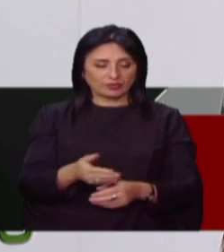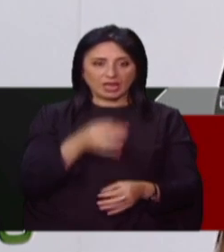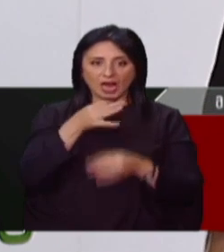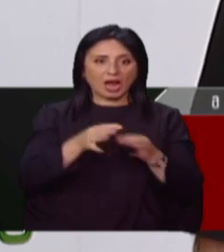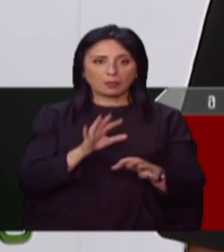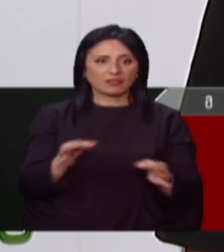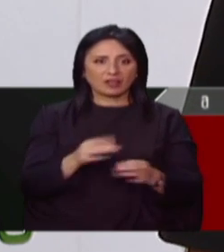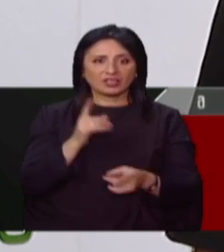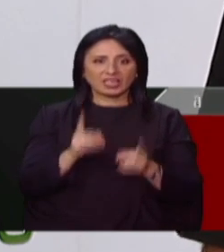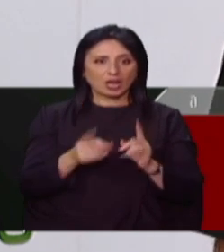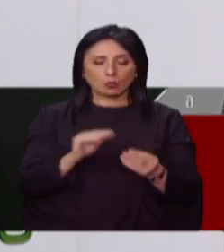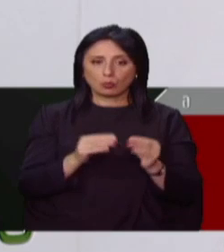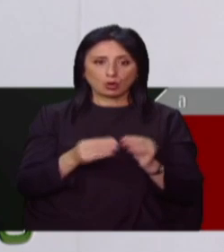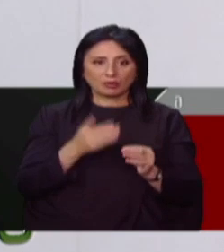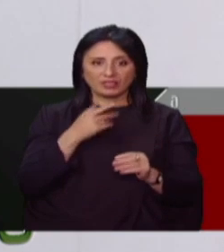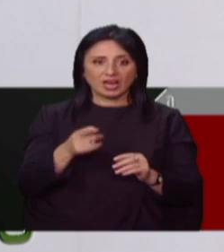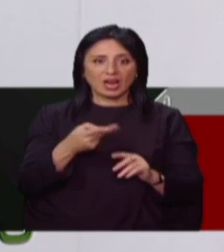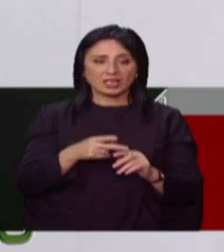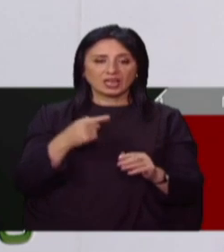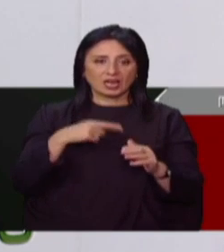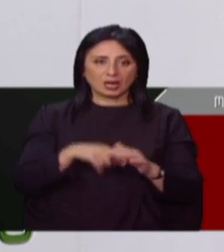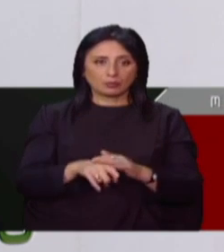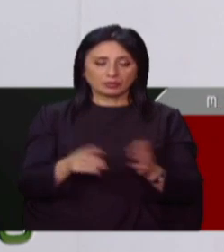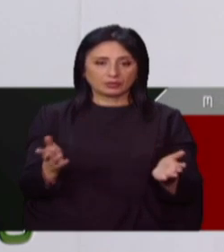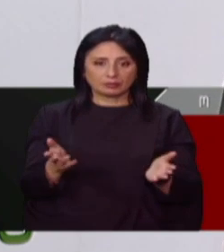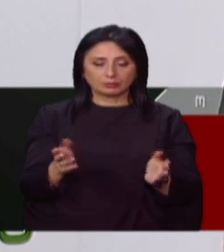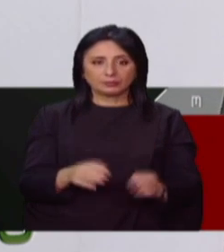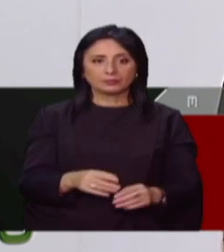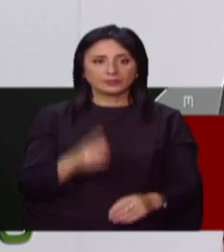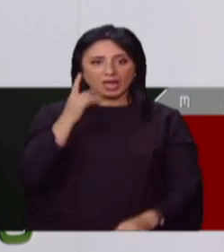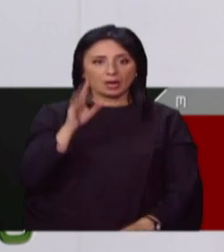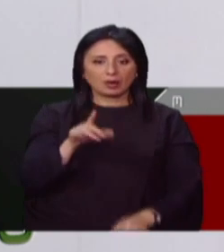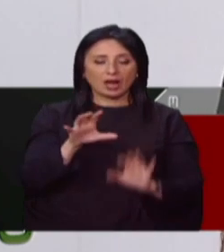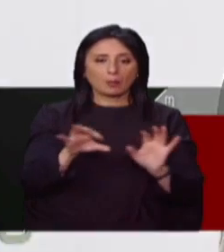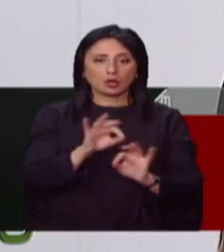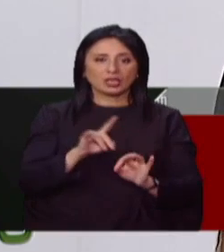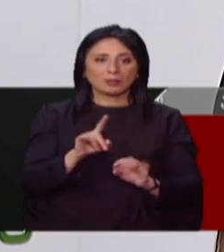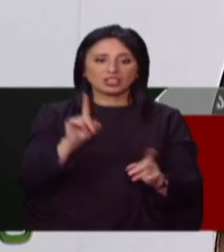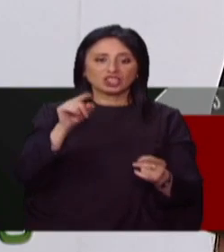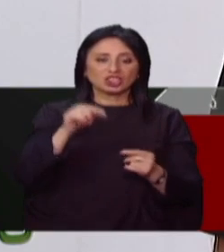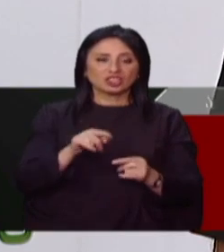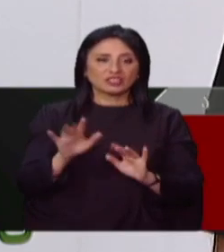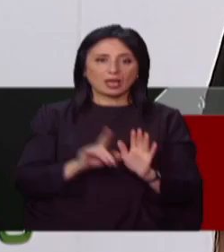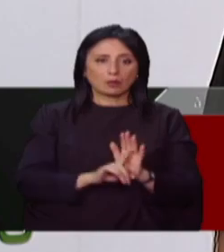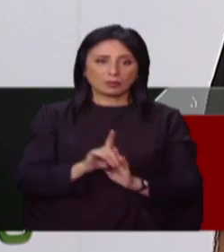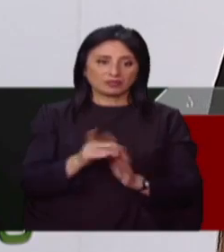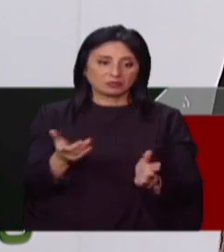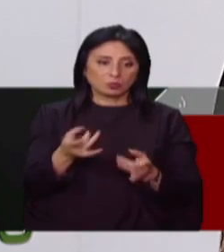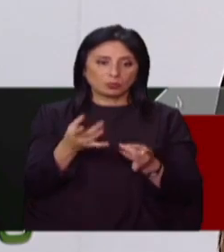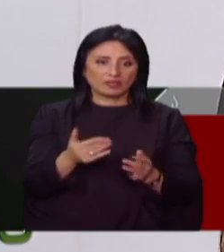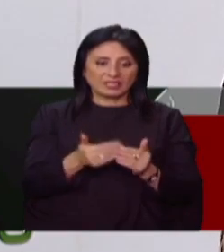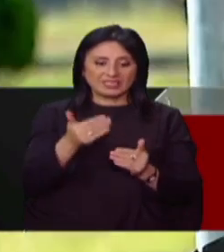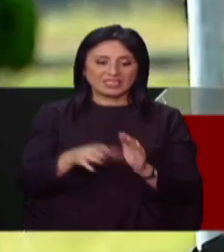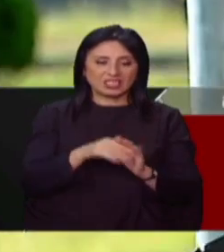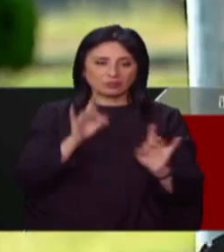პასუხობს არანაირ რეალურ პრობლემას. აქინა გამნერე არ გონდა რომ ამ პროექტმა რამე შესაძლოა საერთოდ ამოქმედდეს და უბრალოდ ეს